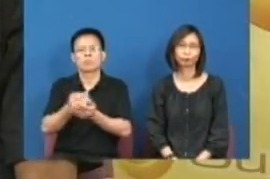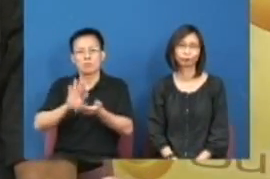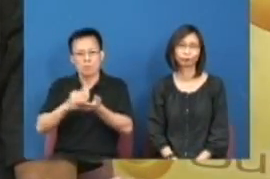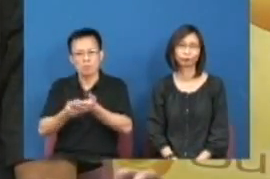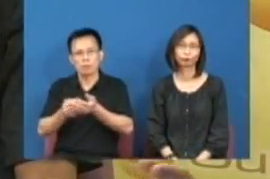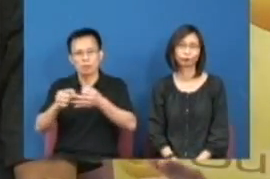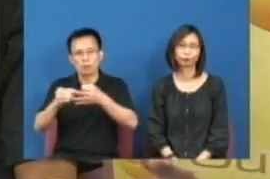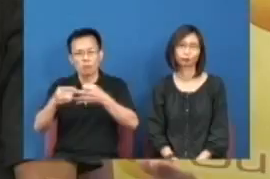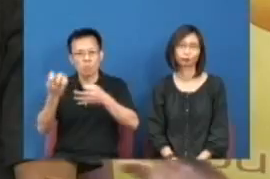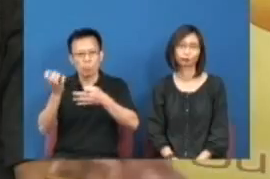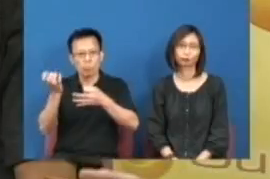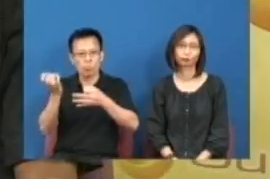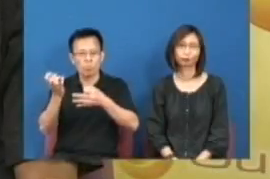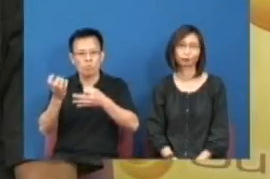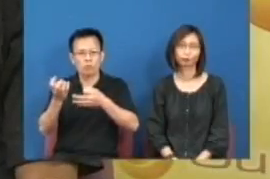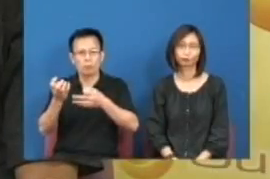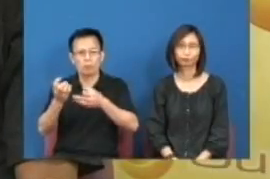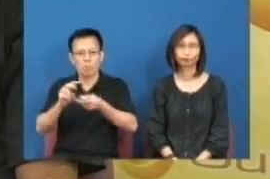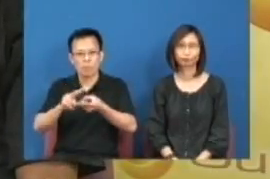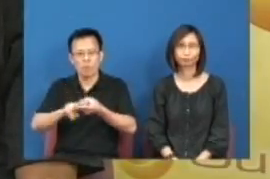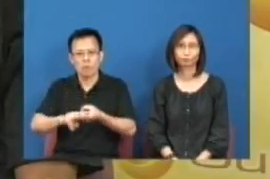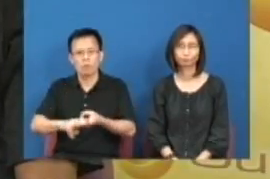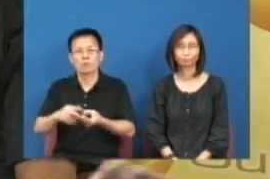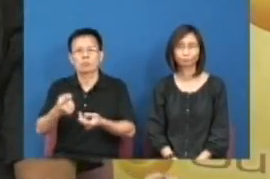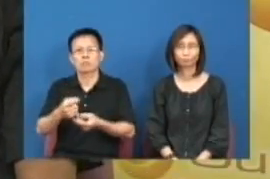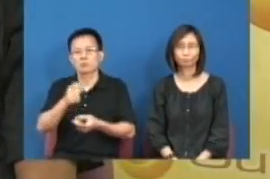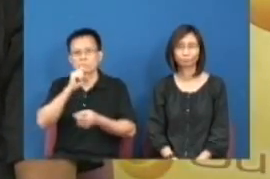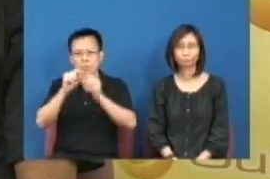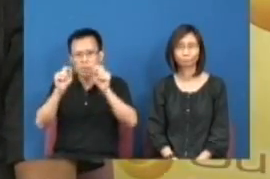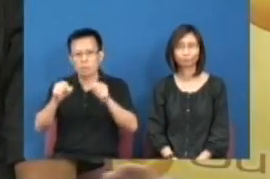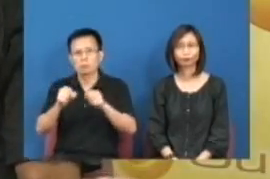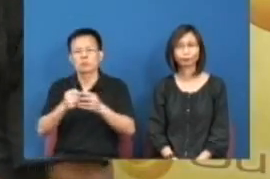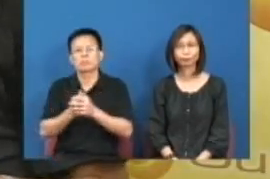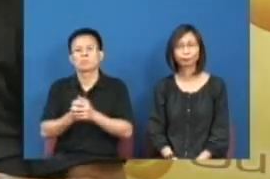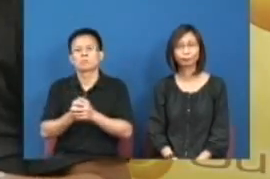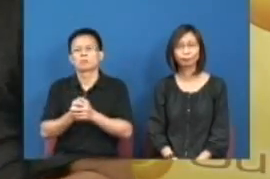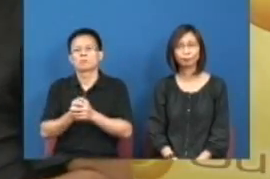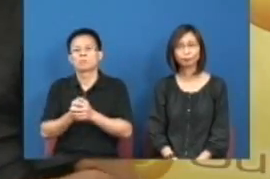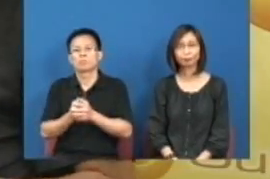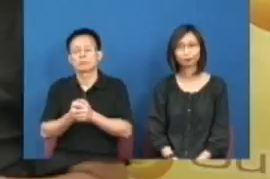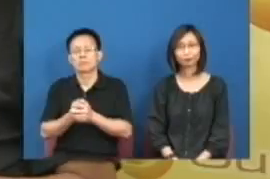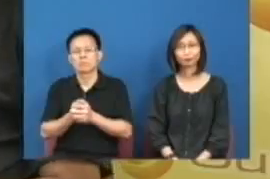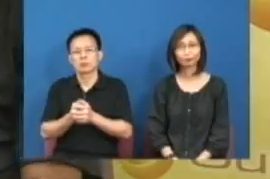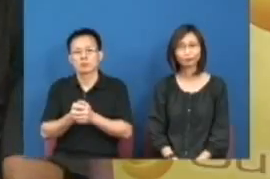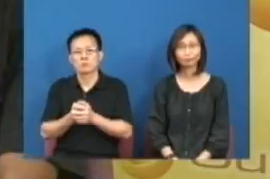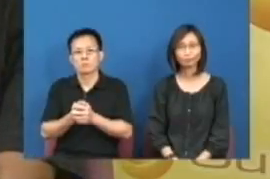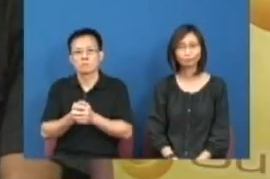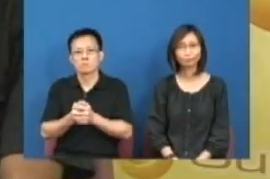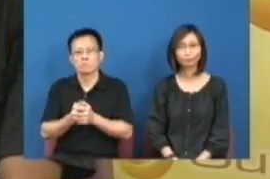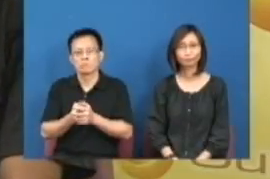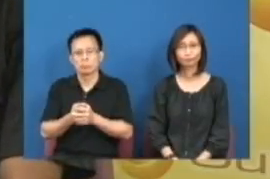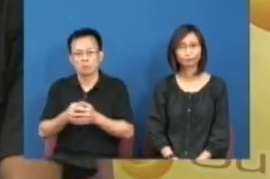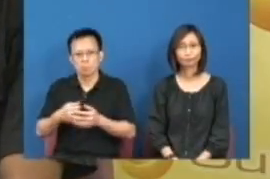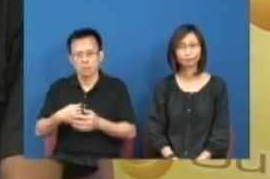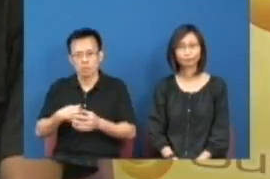光亞有個問題就係、是，他是不是一個過渡式的人物呢？ 我